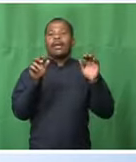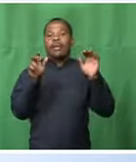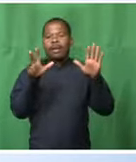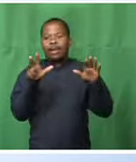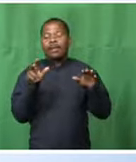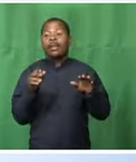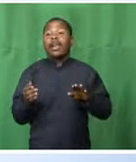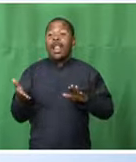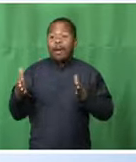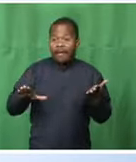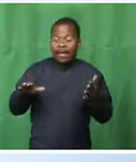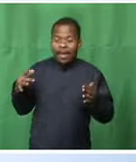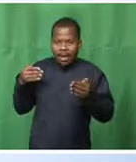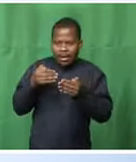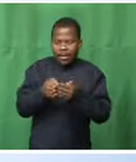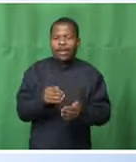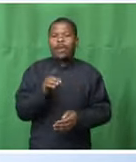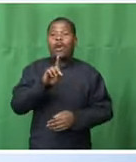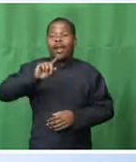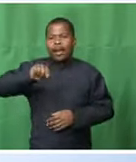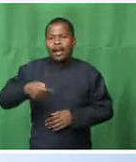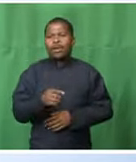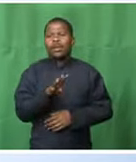73,098 labo lasebasishiye emhlabeni bangu